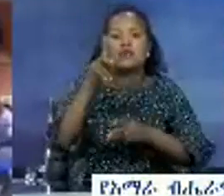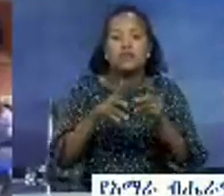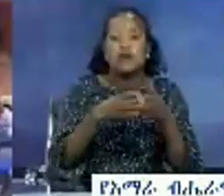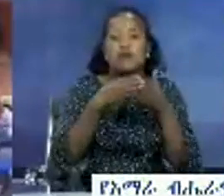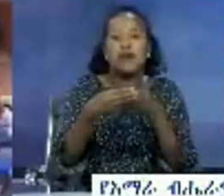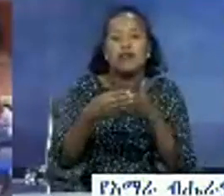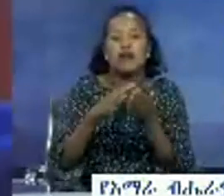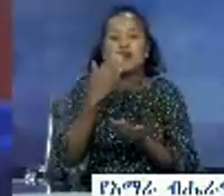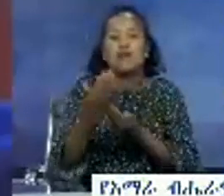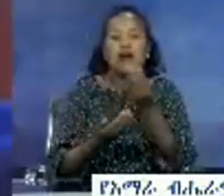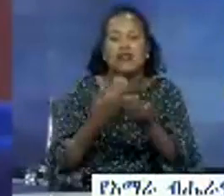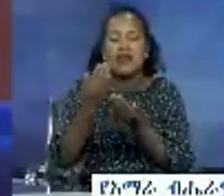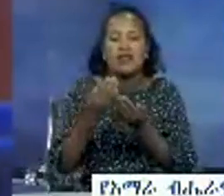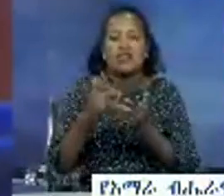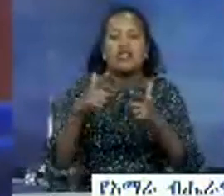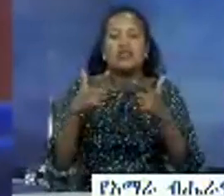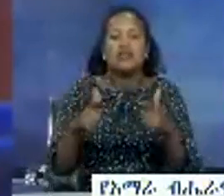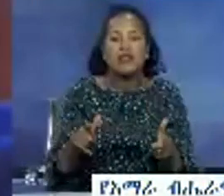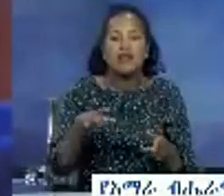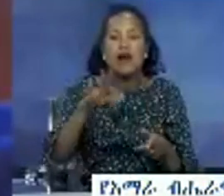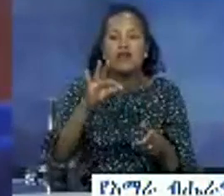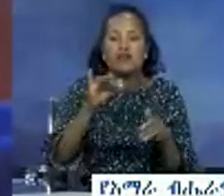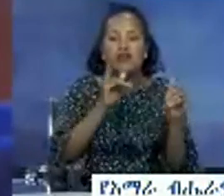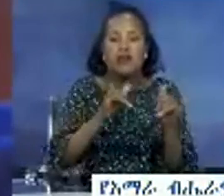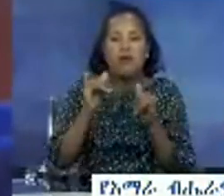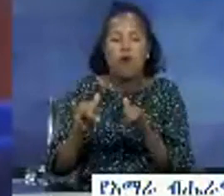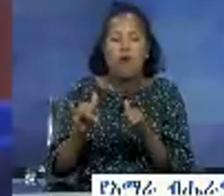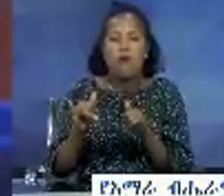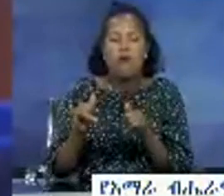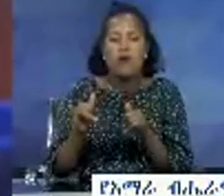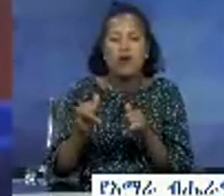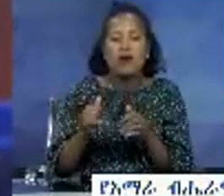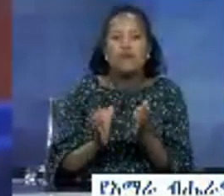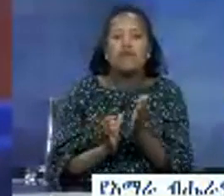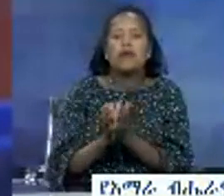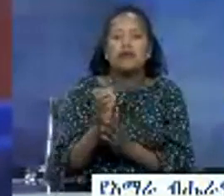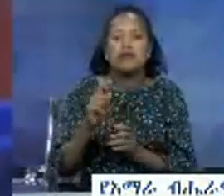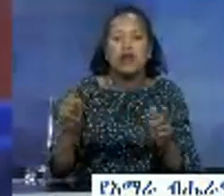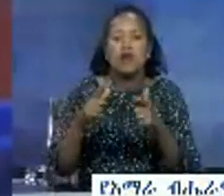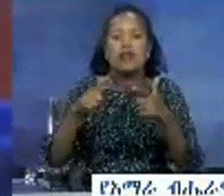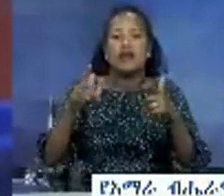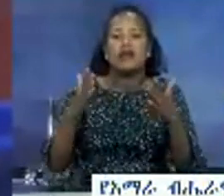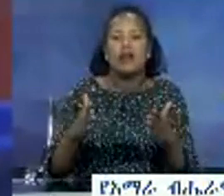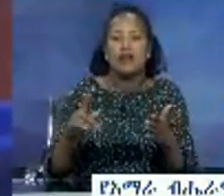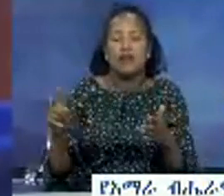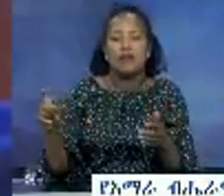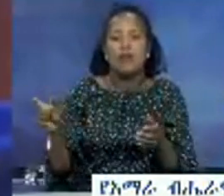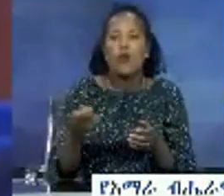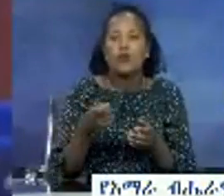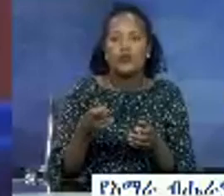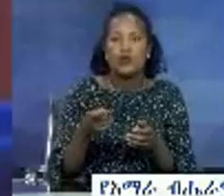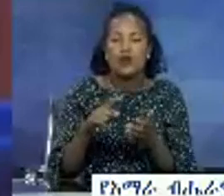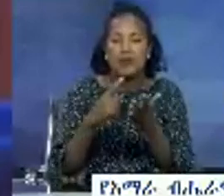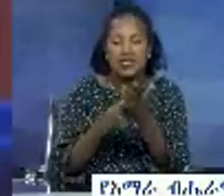የማገልገል እድል ማግኘት ደግሞ መብት ሳይሆን መታደል በመሆኑ